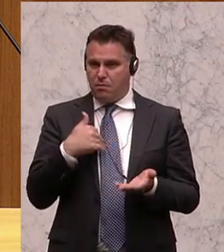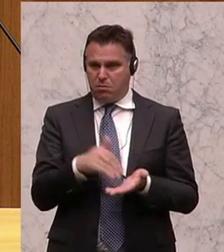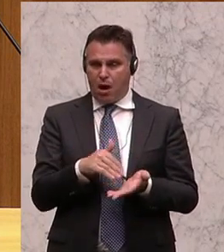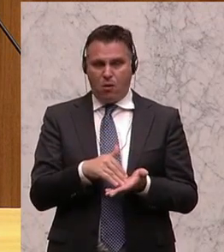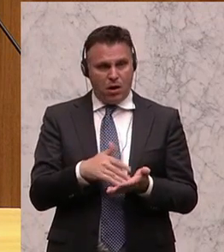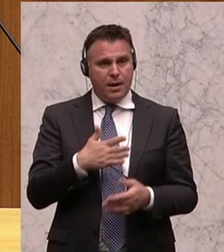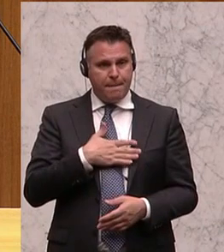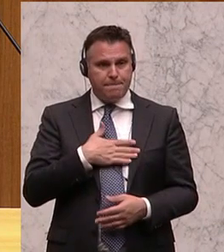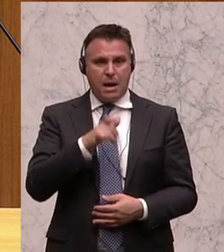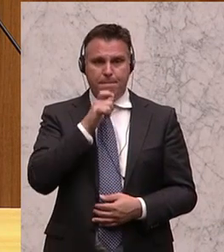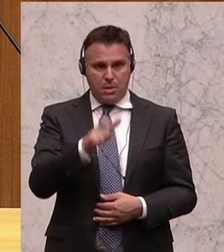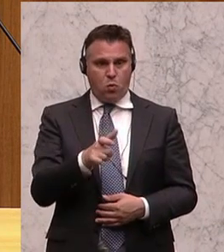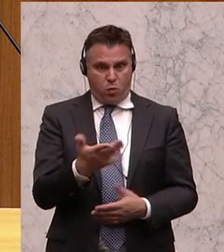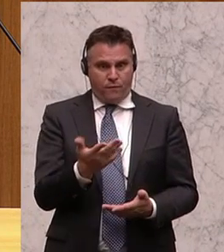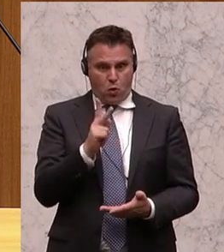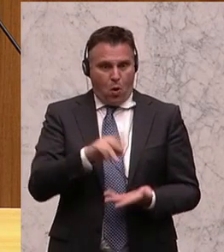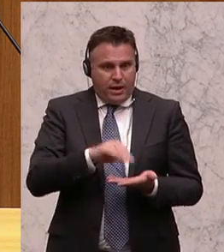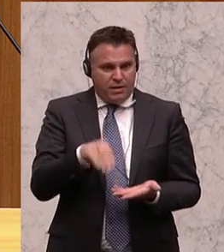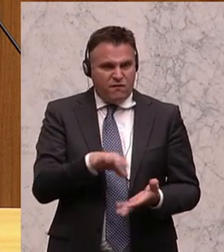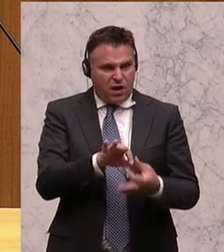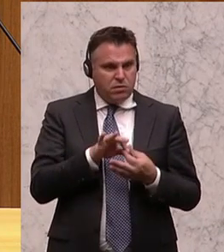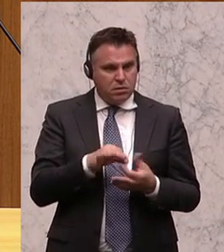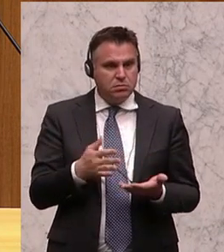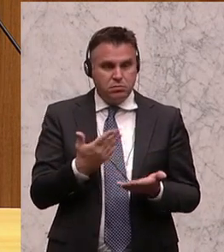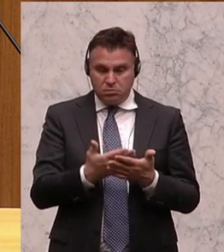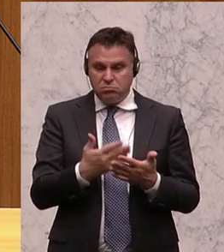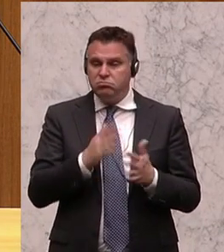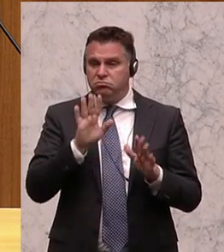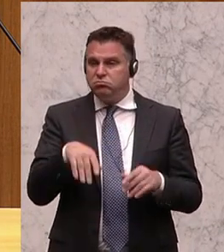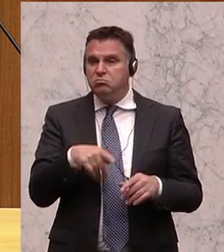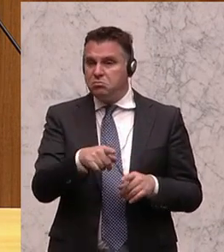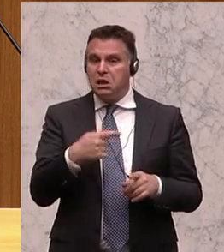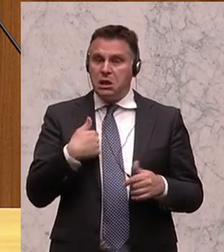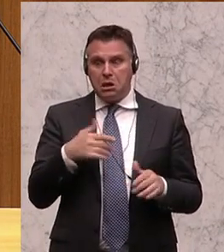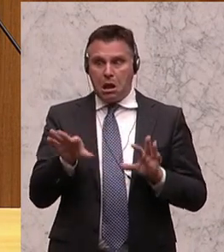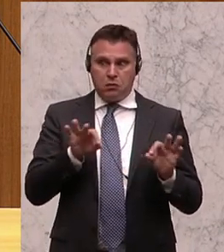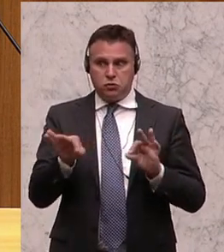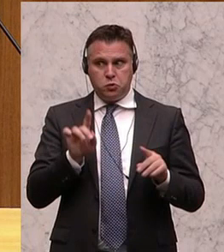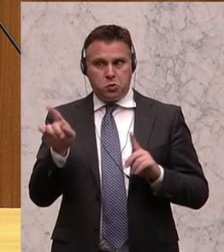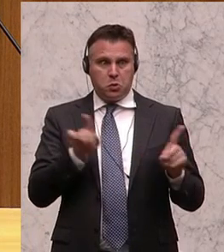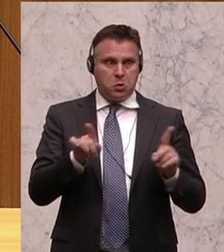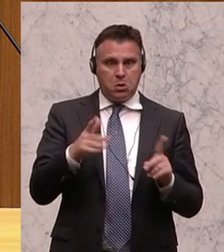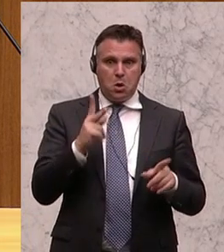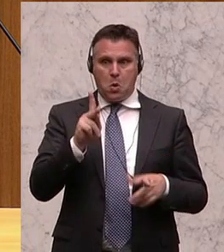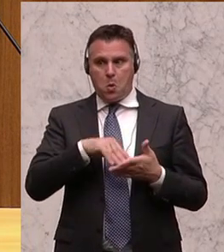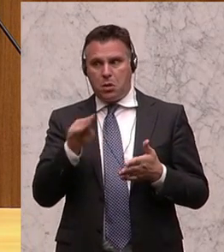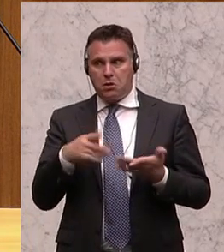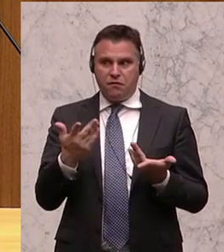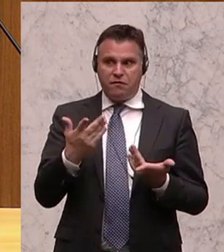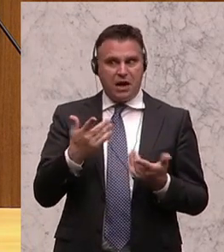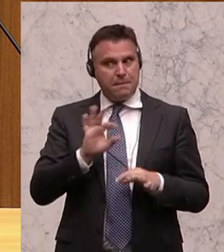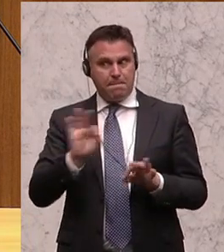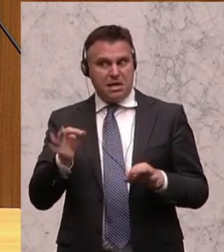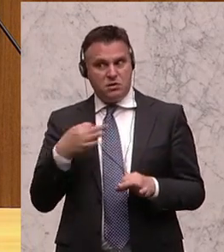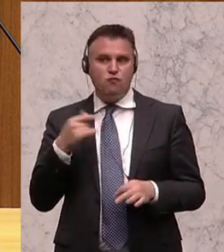der für diese Branche vorgesehen ist. Was wir nicht haben wollen, ist, dass sich quasi aussuchen kann, welcher Kollektivvertrag werden gerade